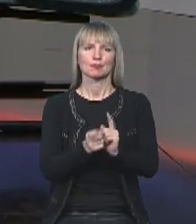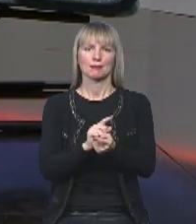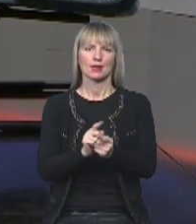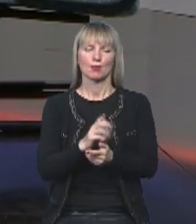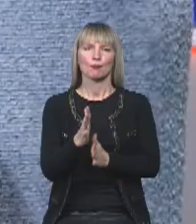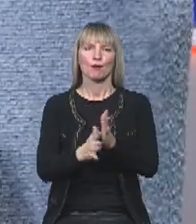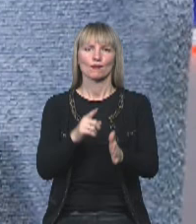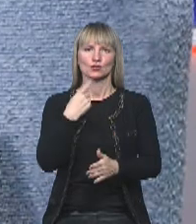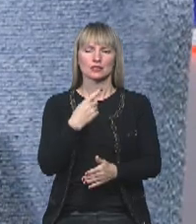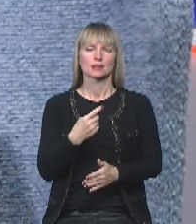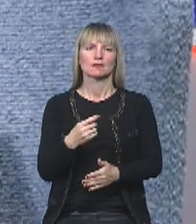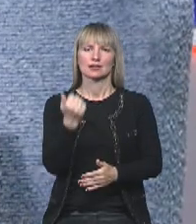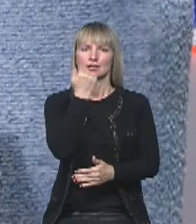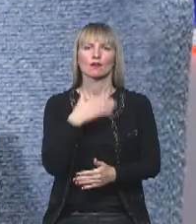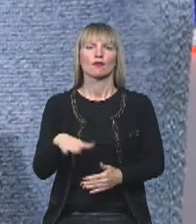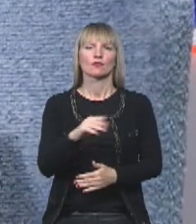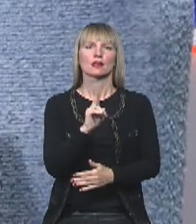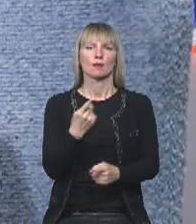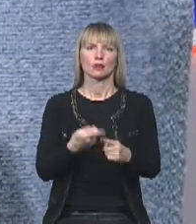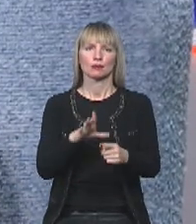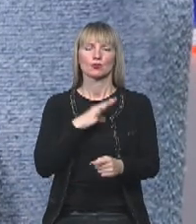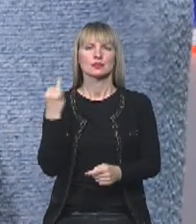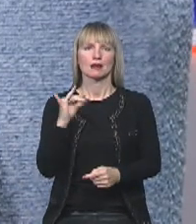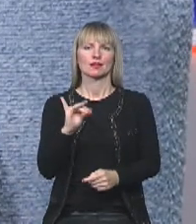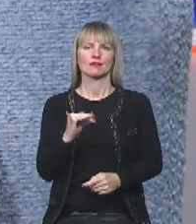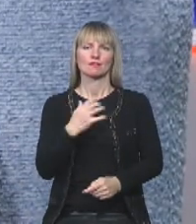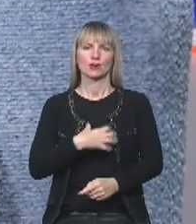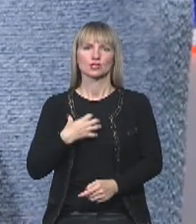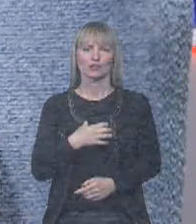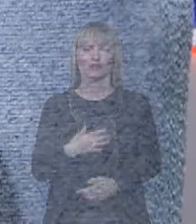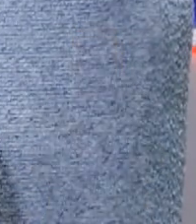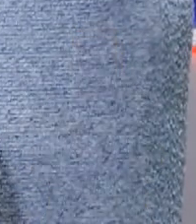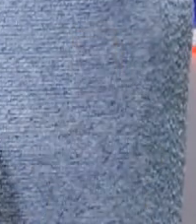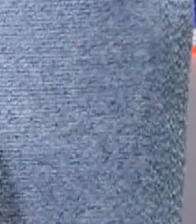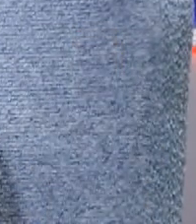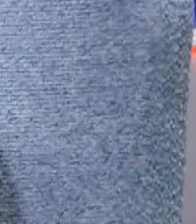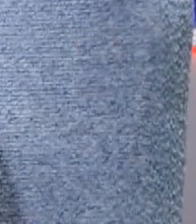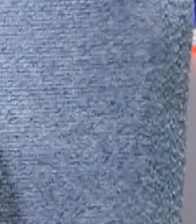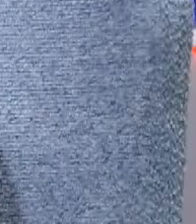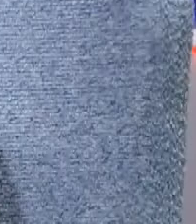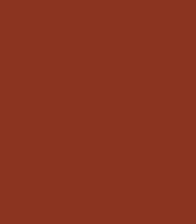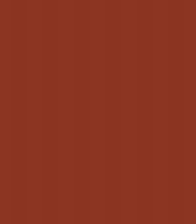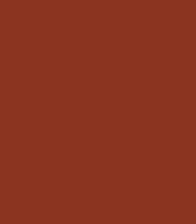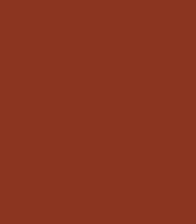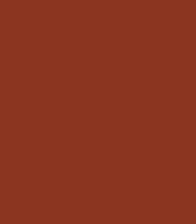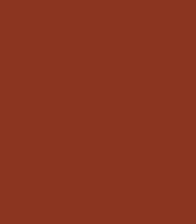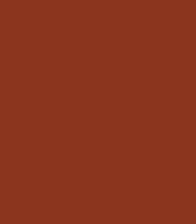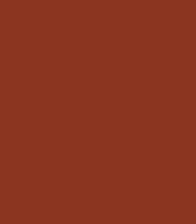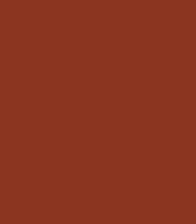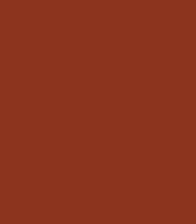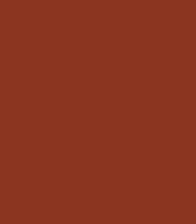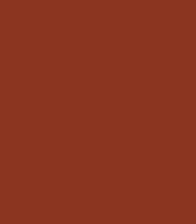переклад мовою жестів, дякуємо всім, кому це було цікаво і важливо. Хай щастить, до побачення.